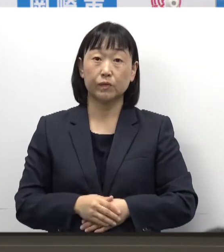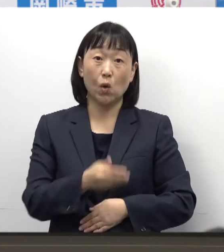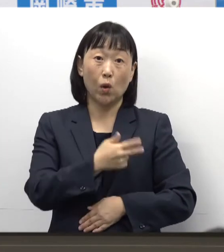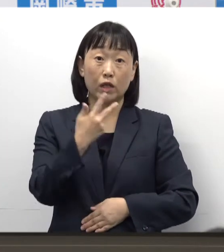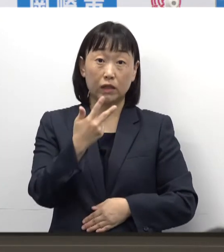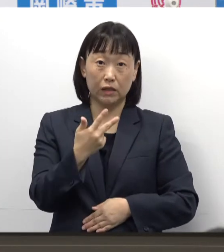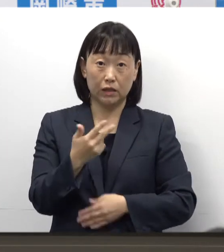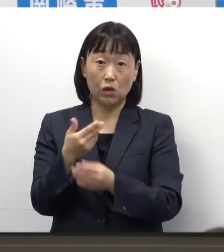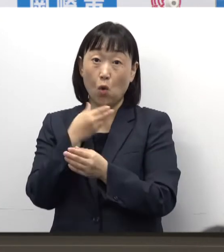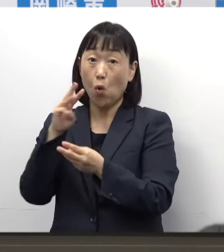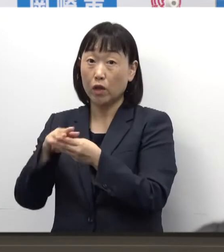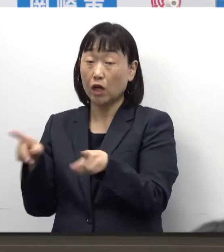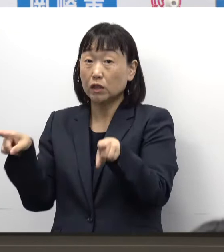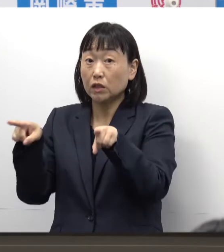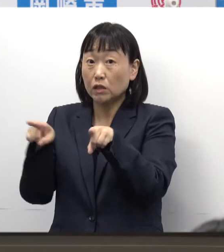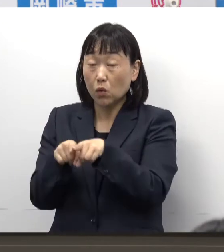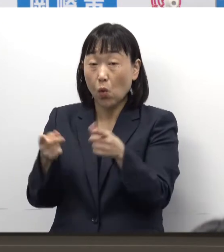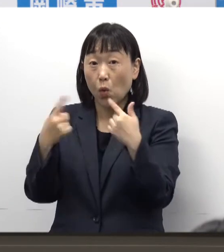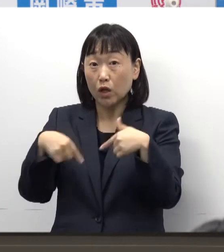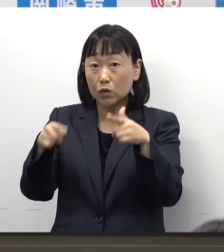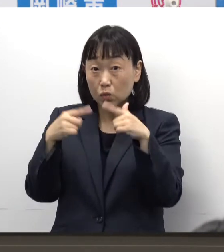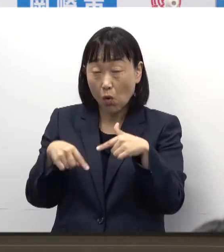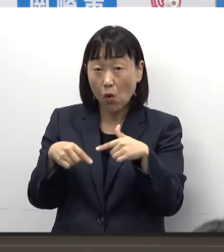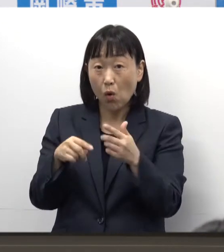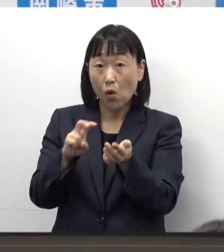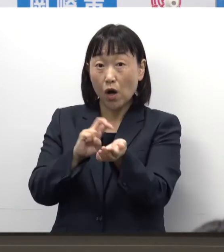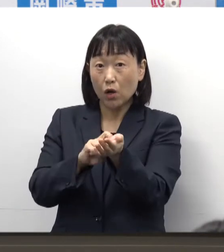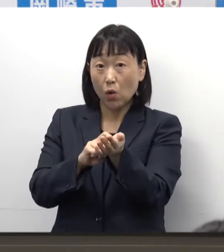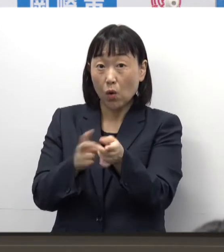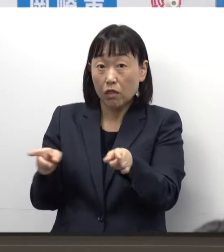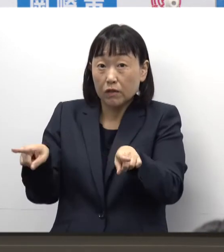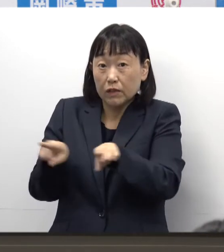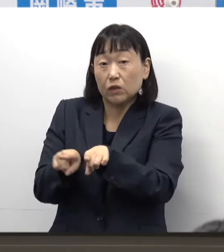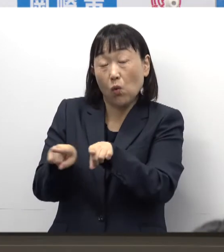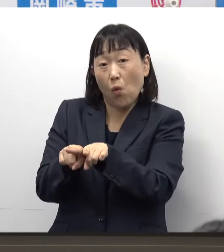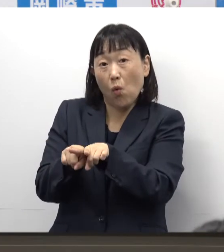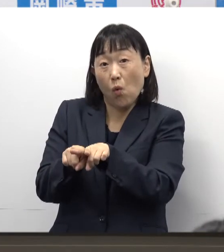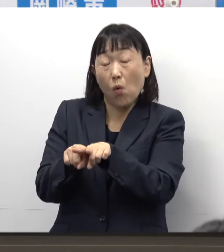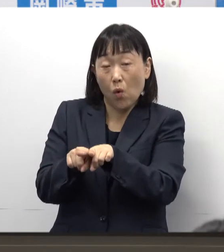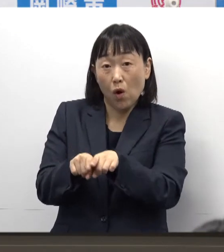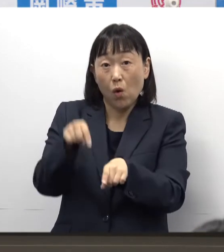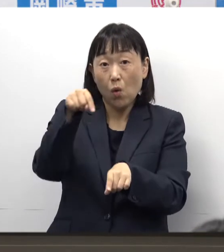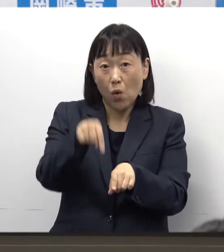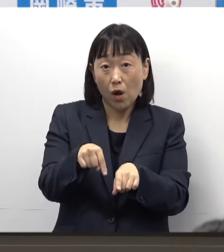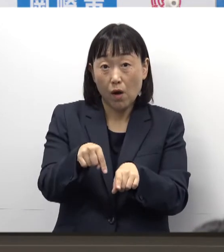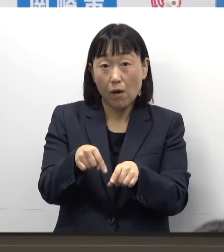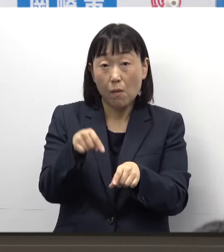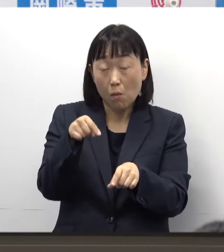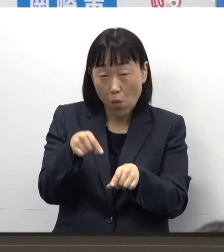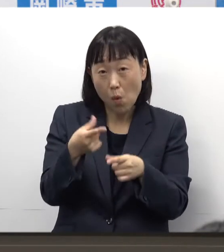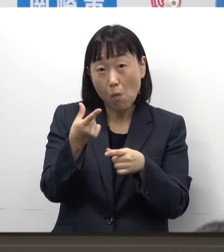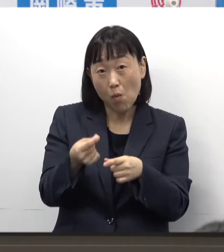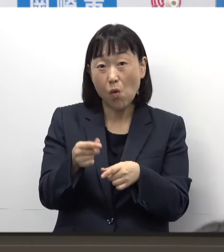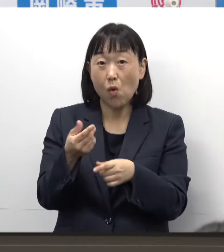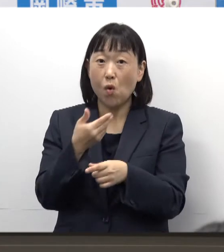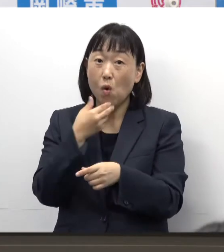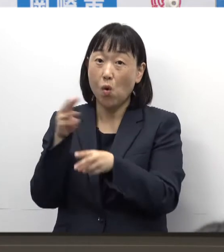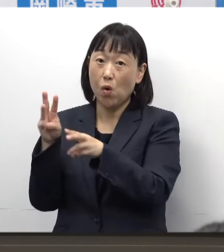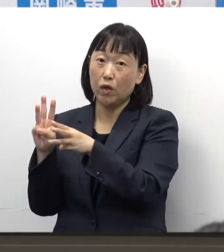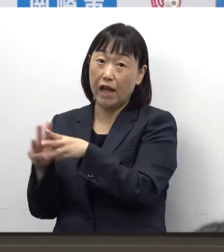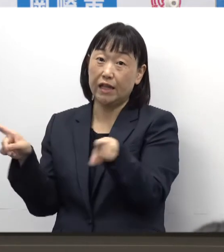一つの医療圏を形成し平時から連携して医療体制を整えているため本事業は幸田町と強調して行います